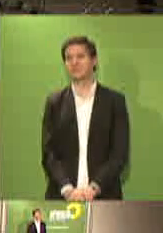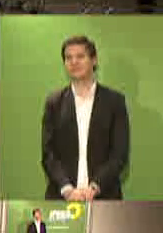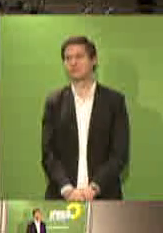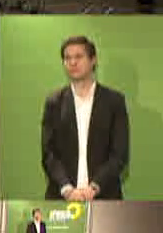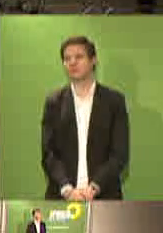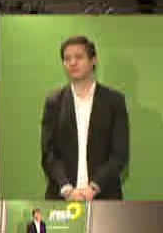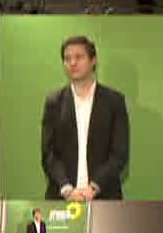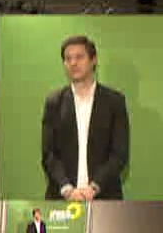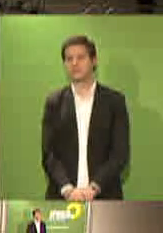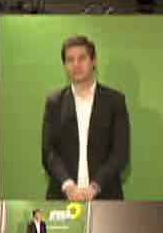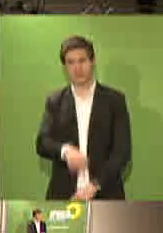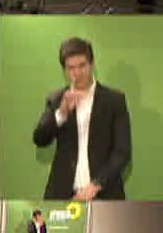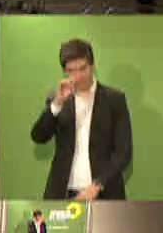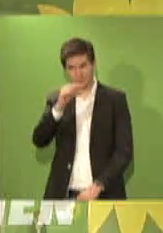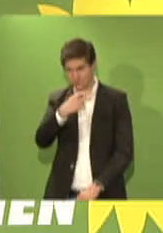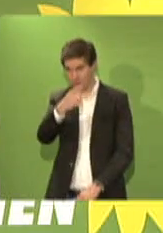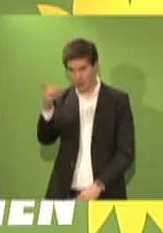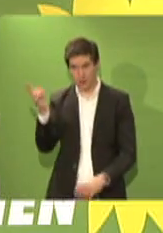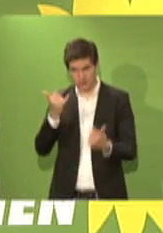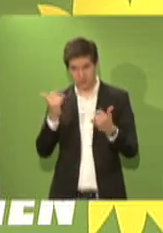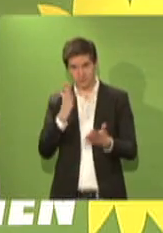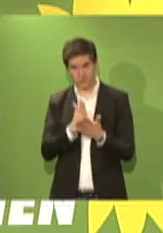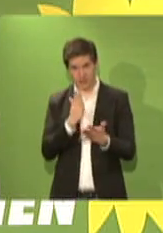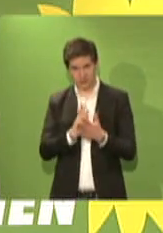So, konnten jetzt alle ihre Stimmzettel abgeben?